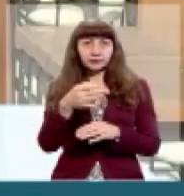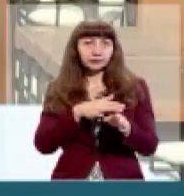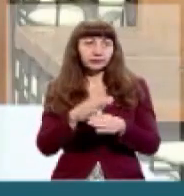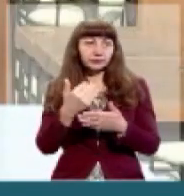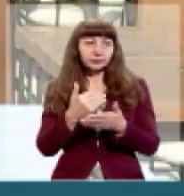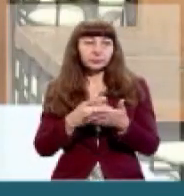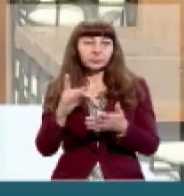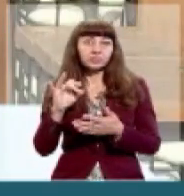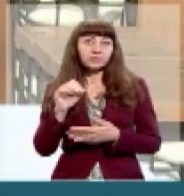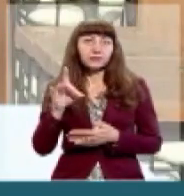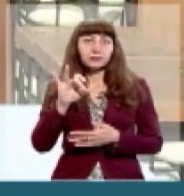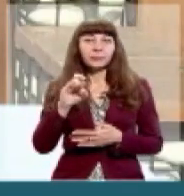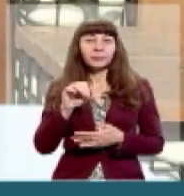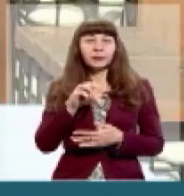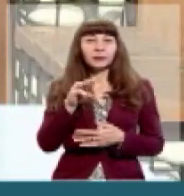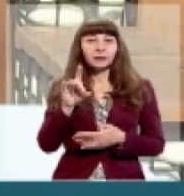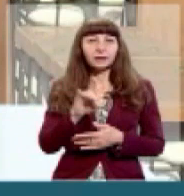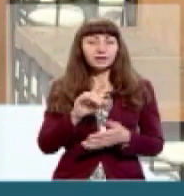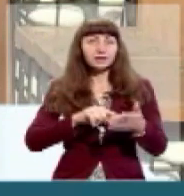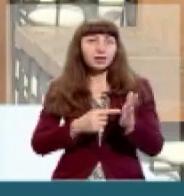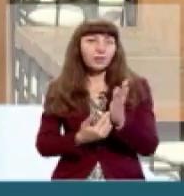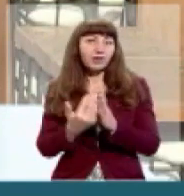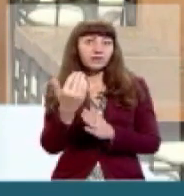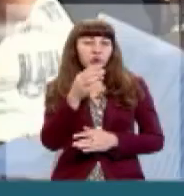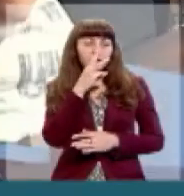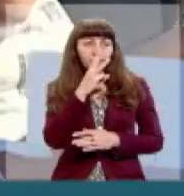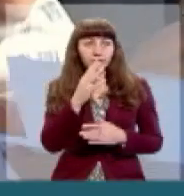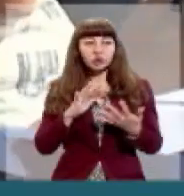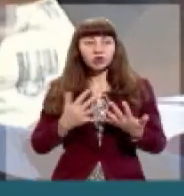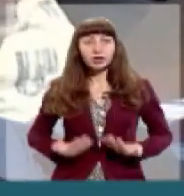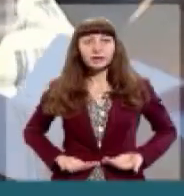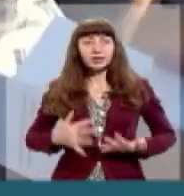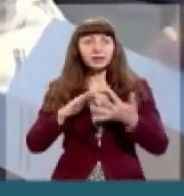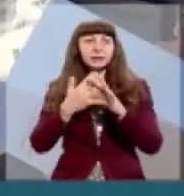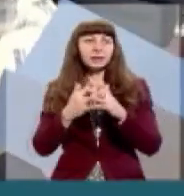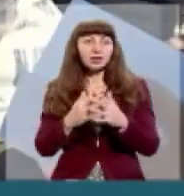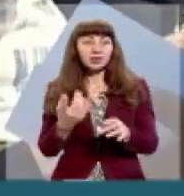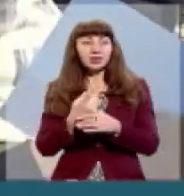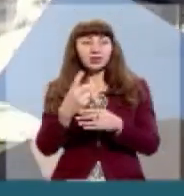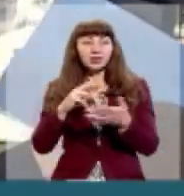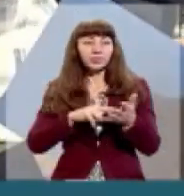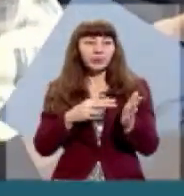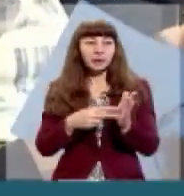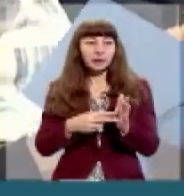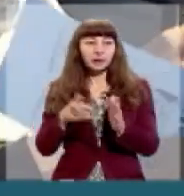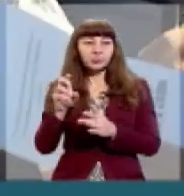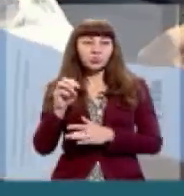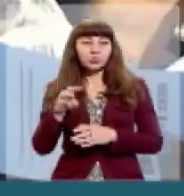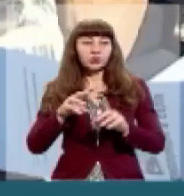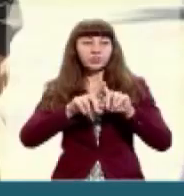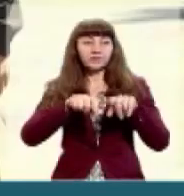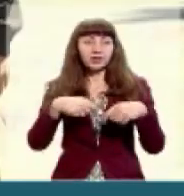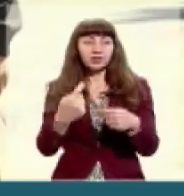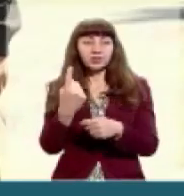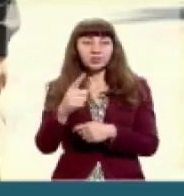табыс көзін арттыру мақсатында ауыл аманаты бағдарламасы жүзеге асырылуда. Бұл жобаға қазынадан 1,6 миллиард теңге бөлінді.